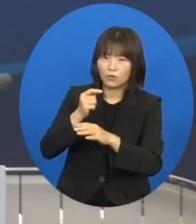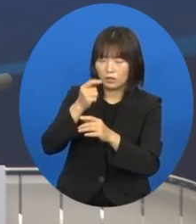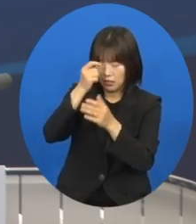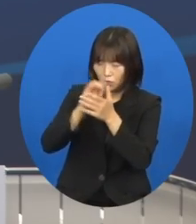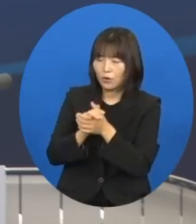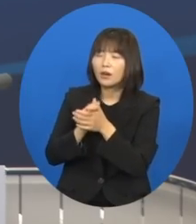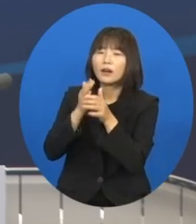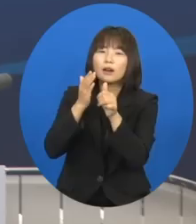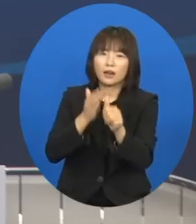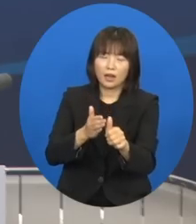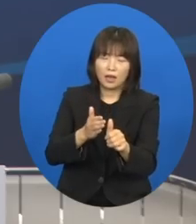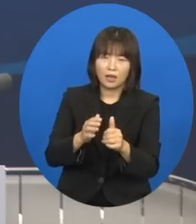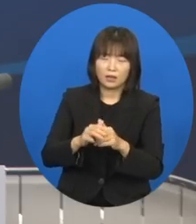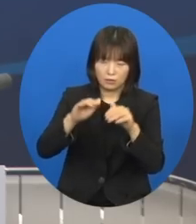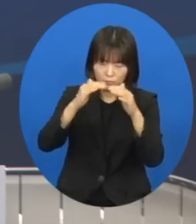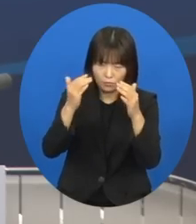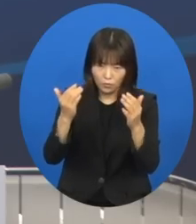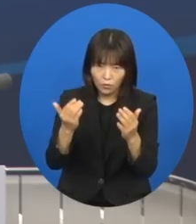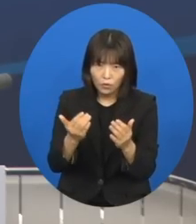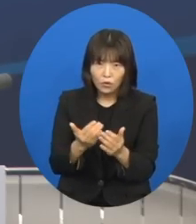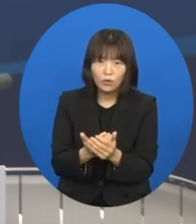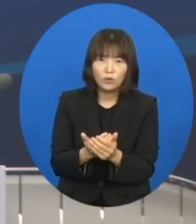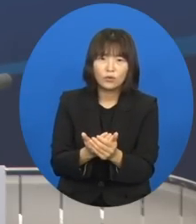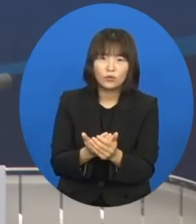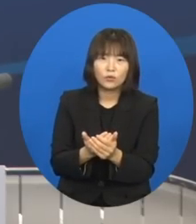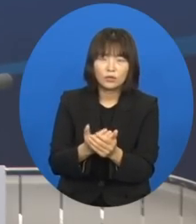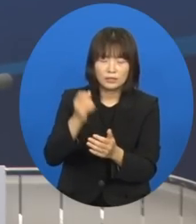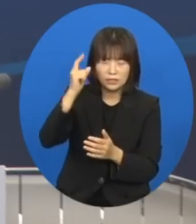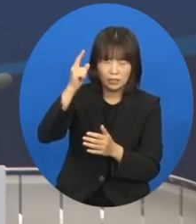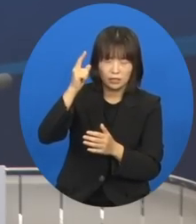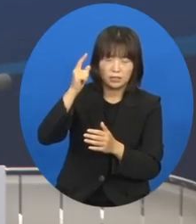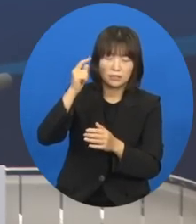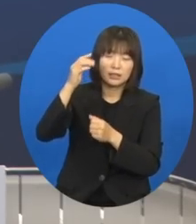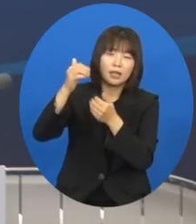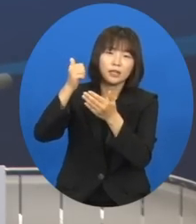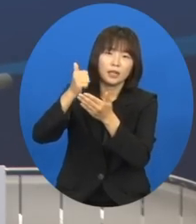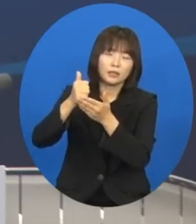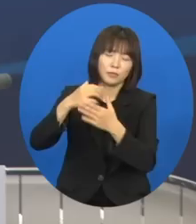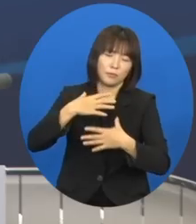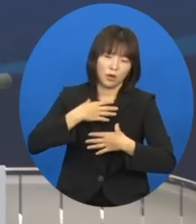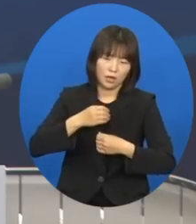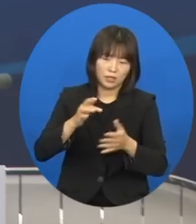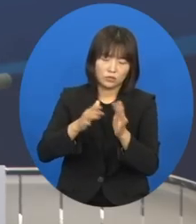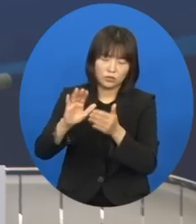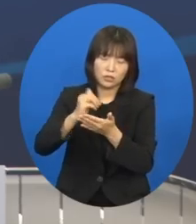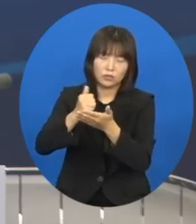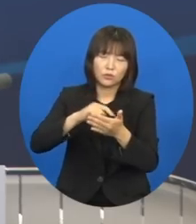뛰어나신 하나님의 평강이 그리스도 예수 안에서 너희의 생각과 마음을 지키시리라.